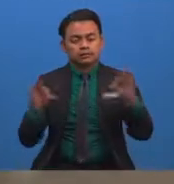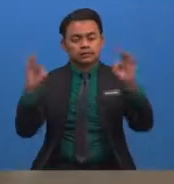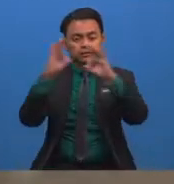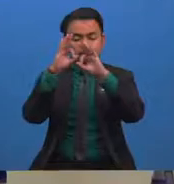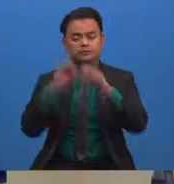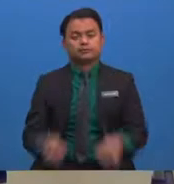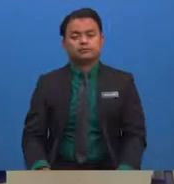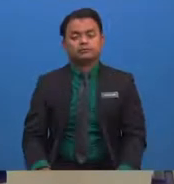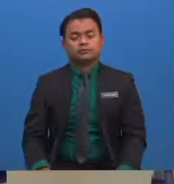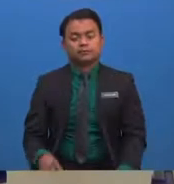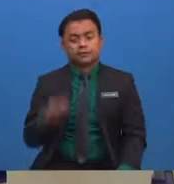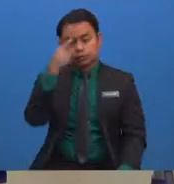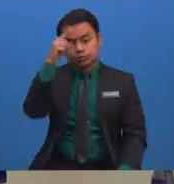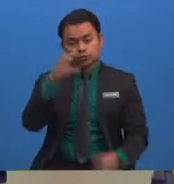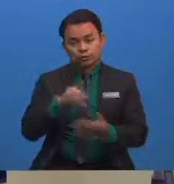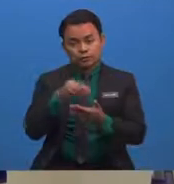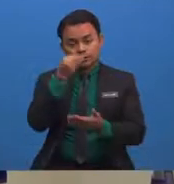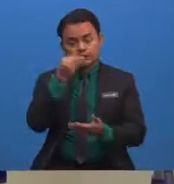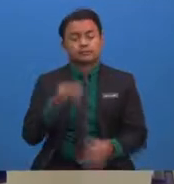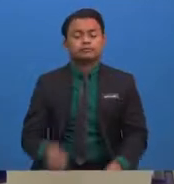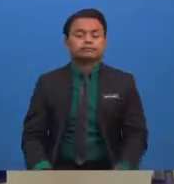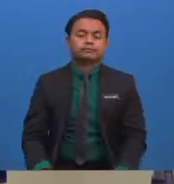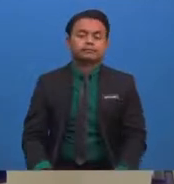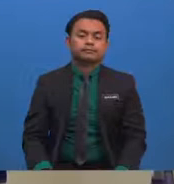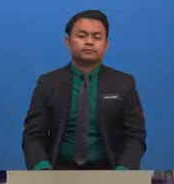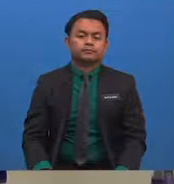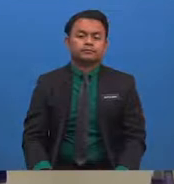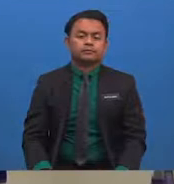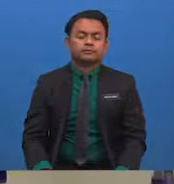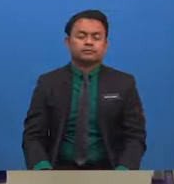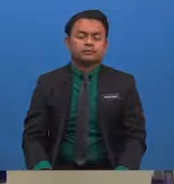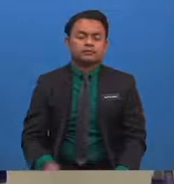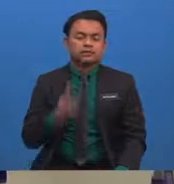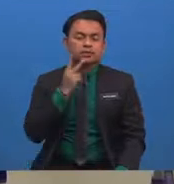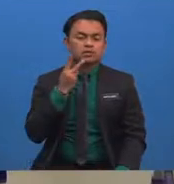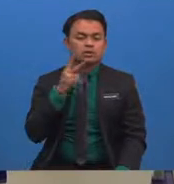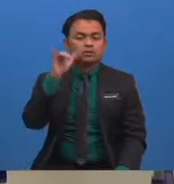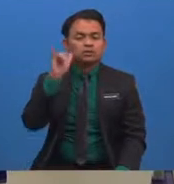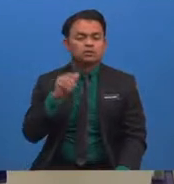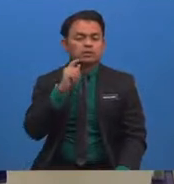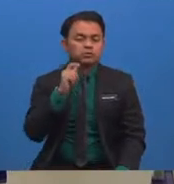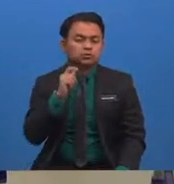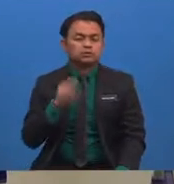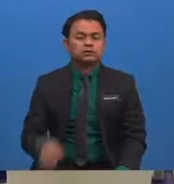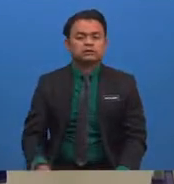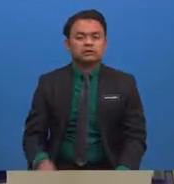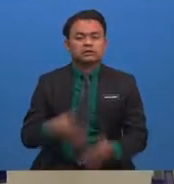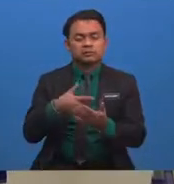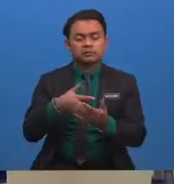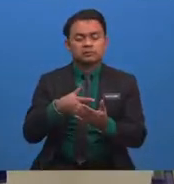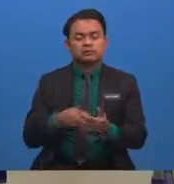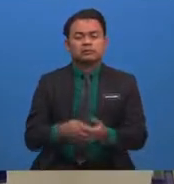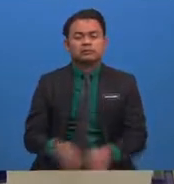kita. Sayur-sayuran yang sudah tua, lembik dan layu akan merosakkan rasa serta